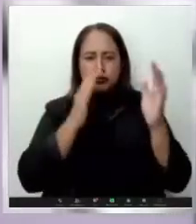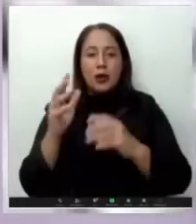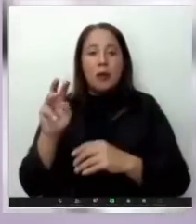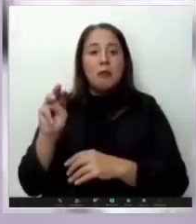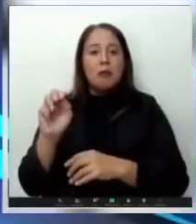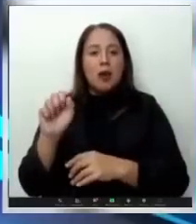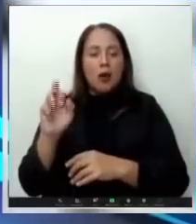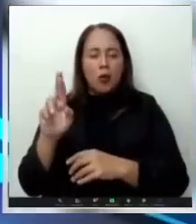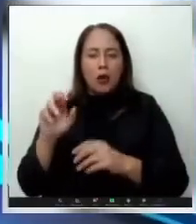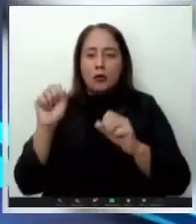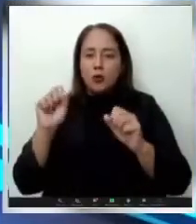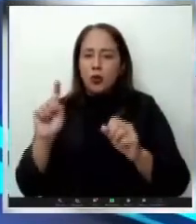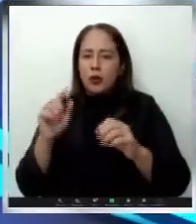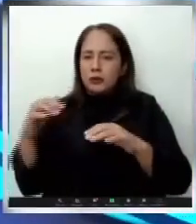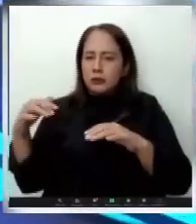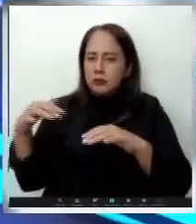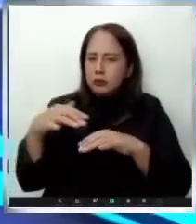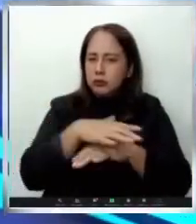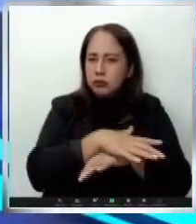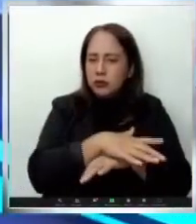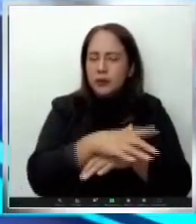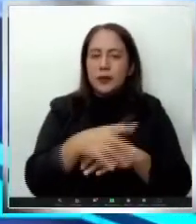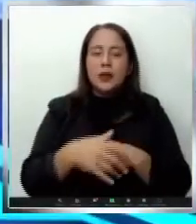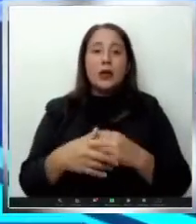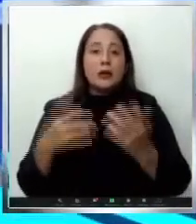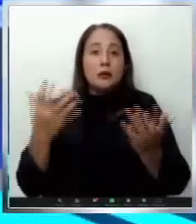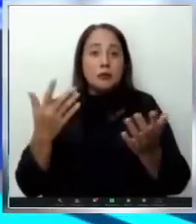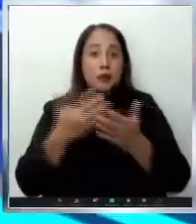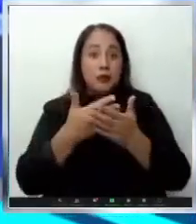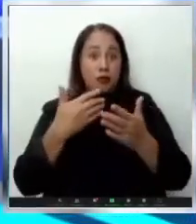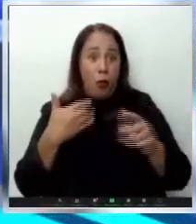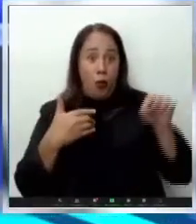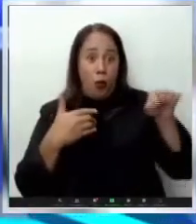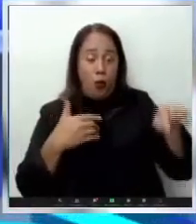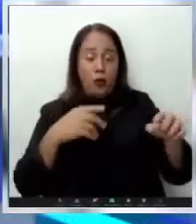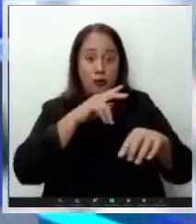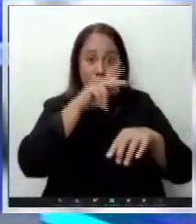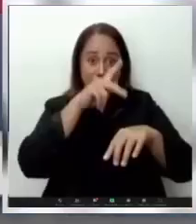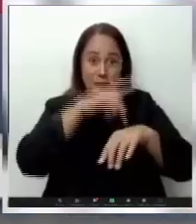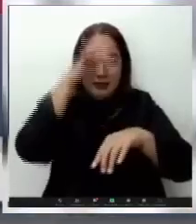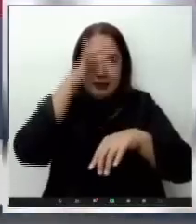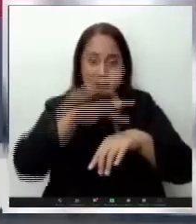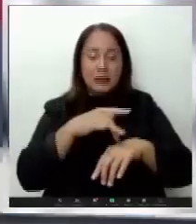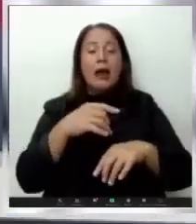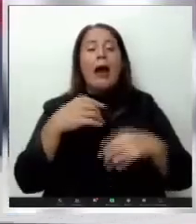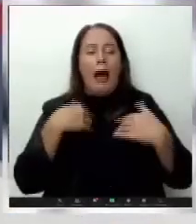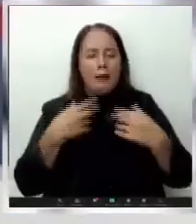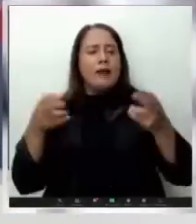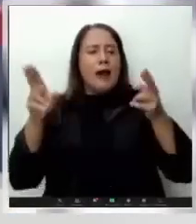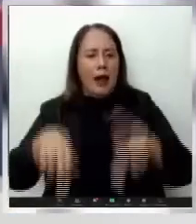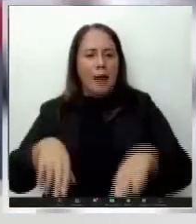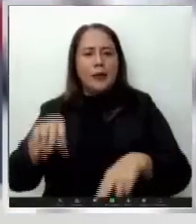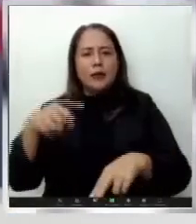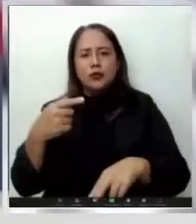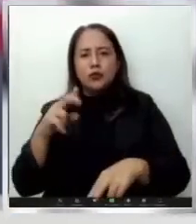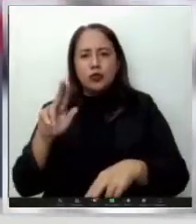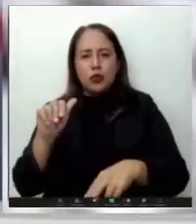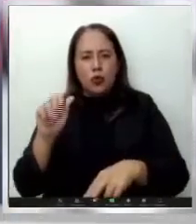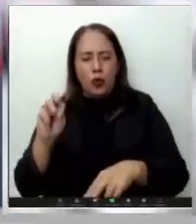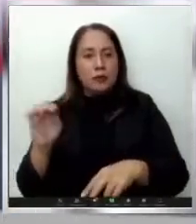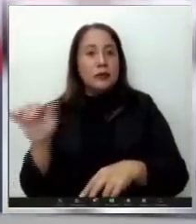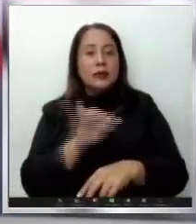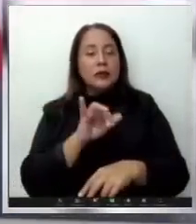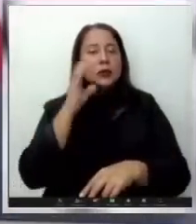sa habagat. Bago pa kasi sa Pilipinas, matinding ulan at hangin ang idinulot nito sa Guam. Naranasan yan mismo ng mga